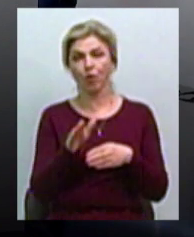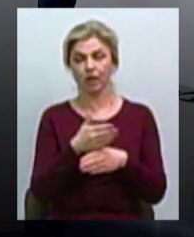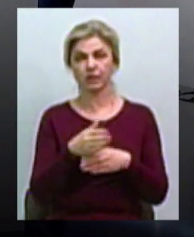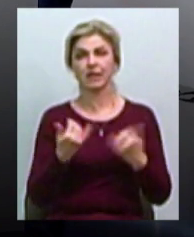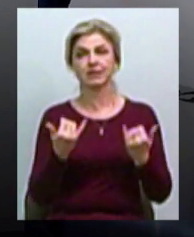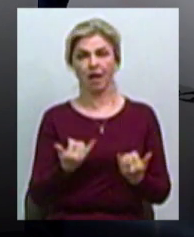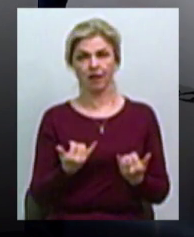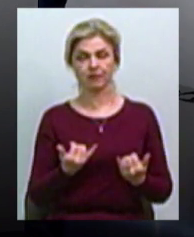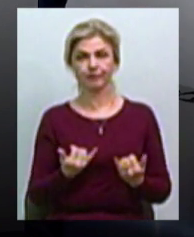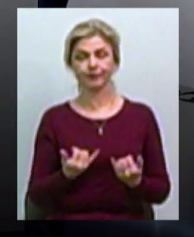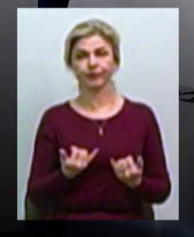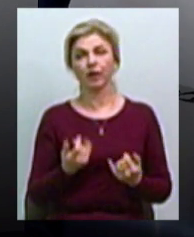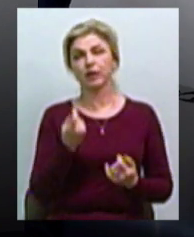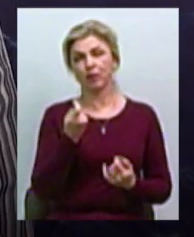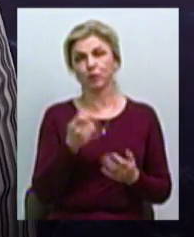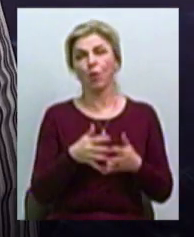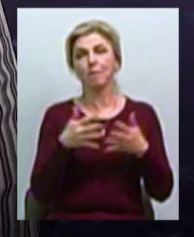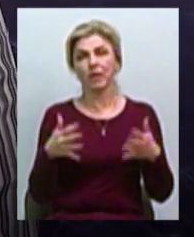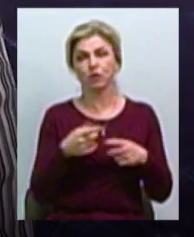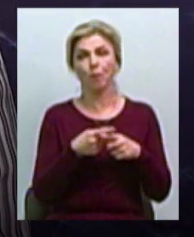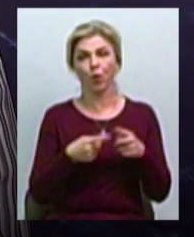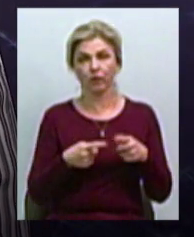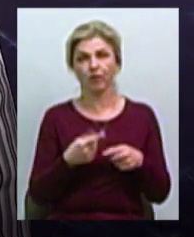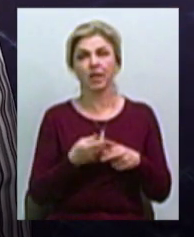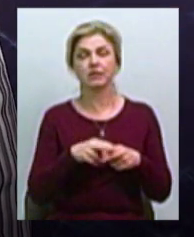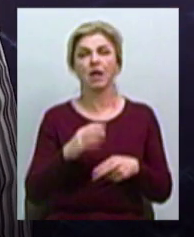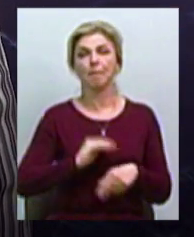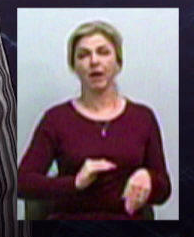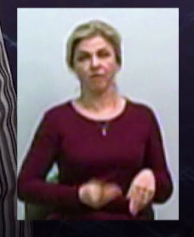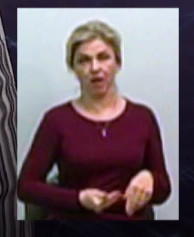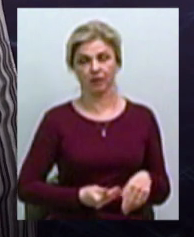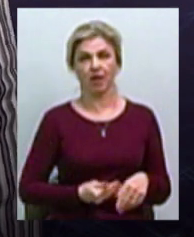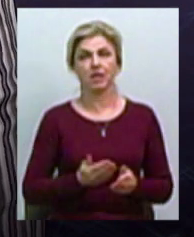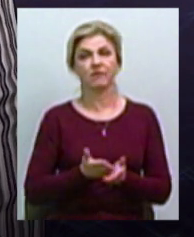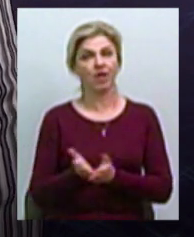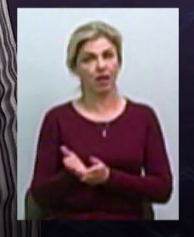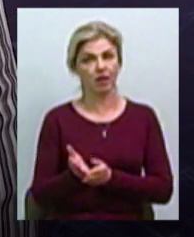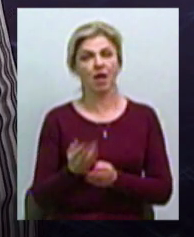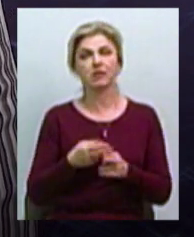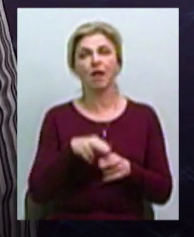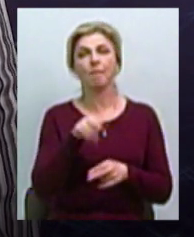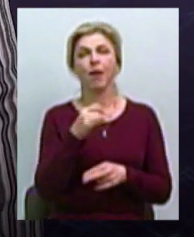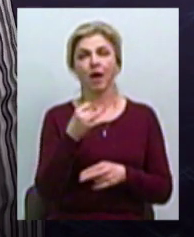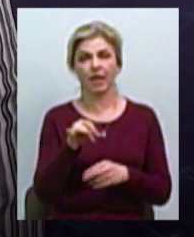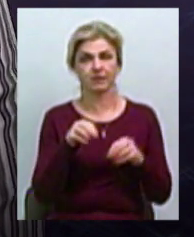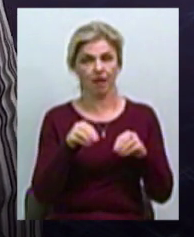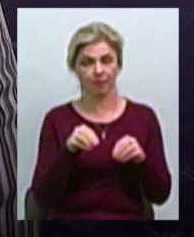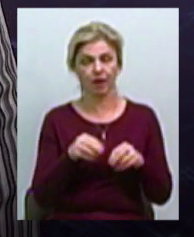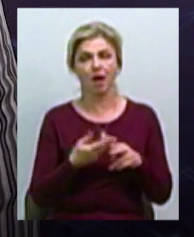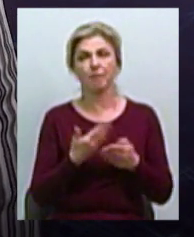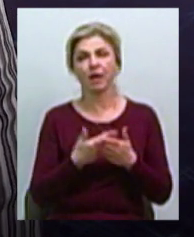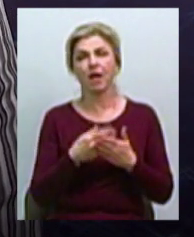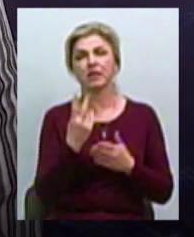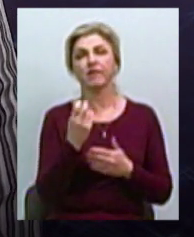зараз? Угу. Трохи більше половини – це приватна сфера, це розпайовані землі, це близько